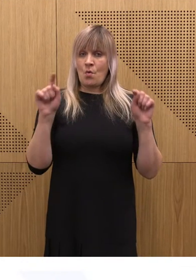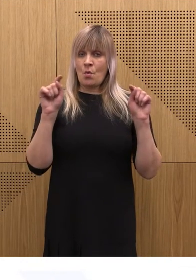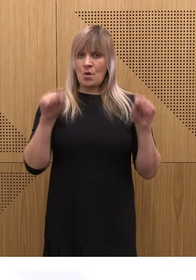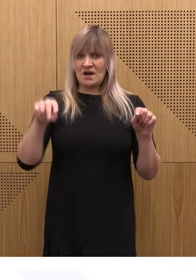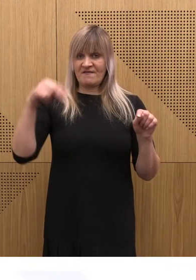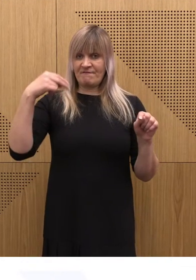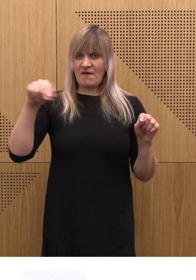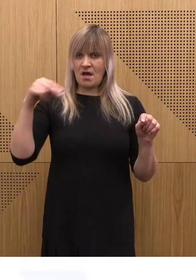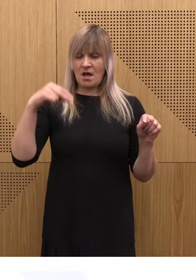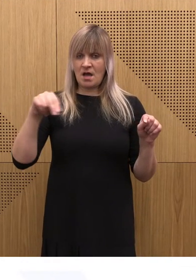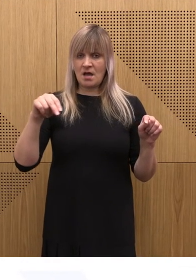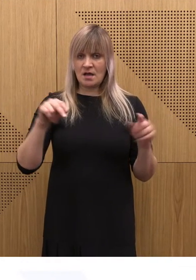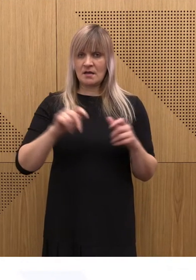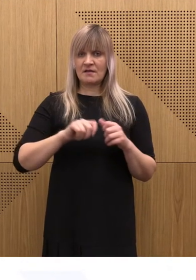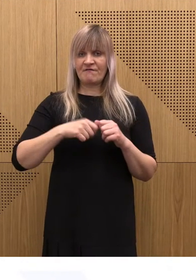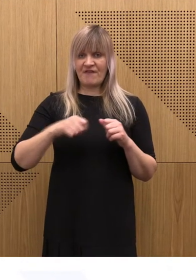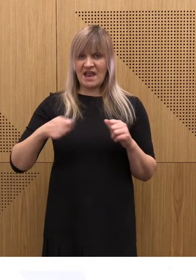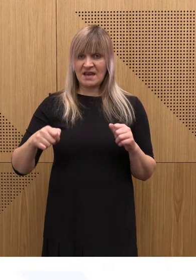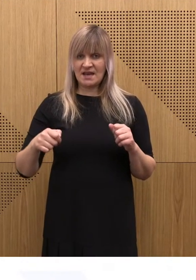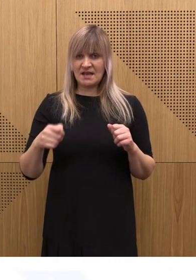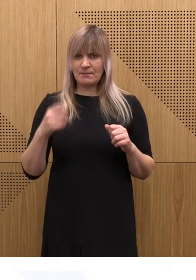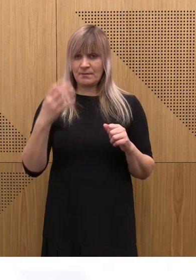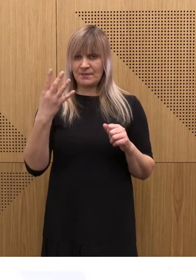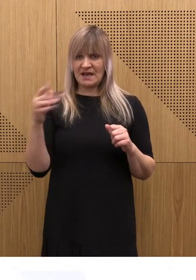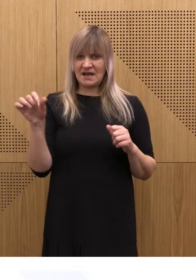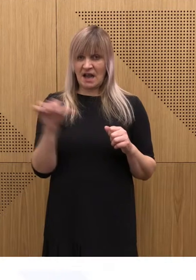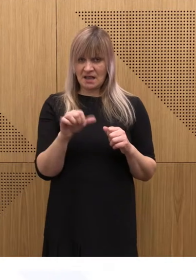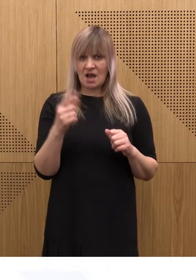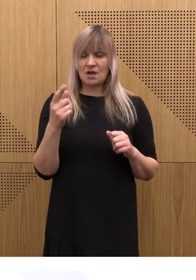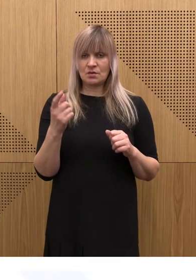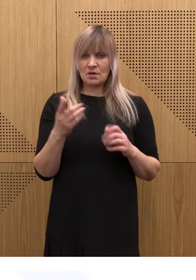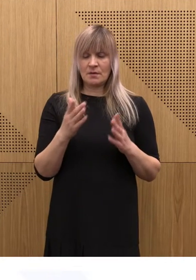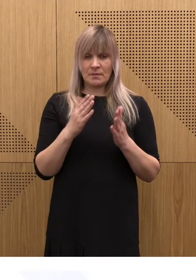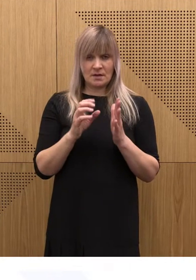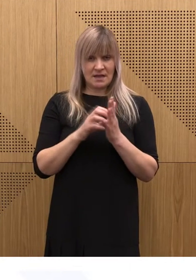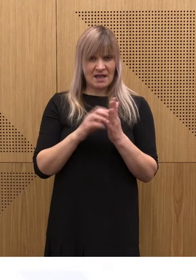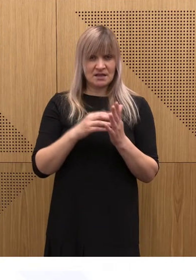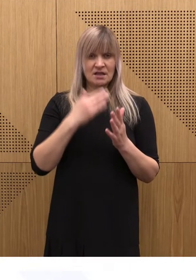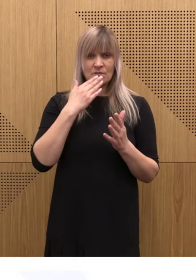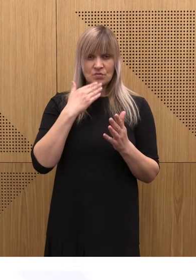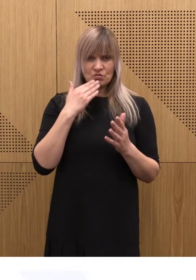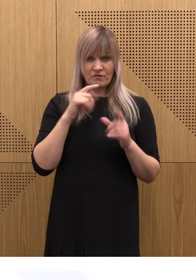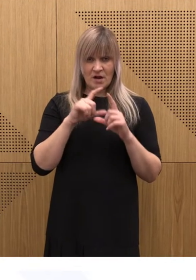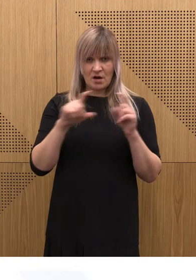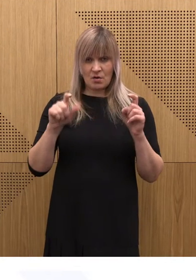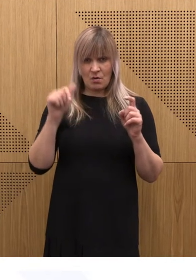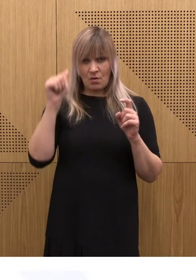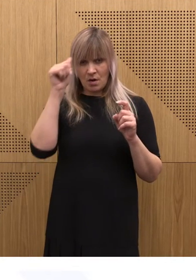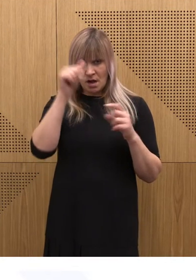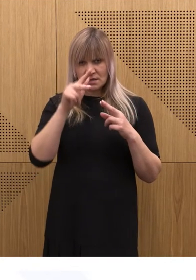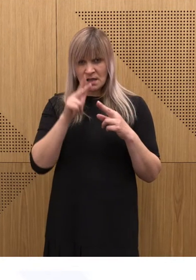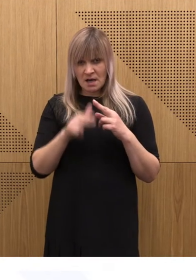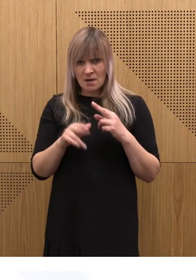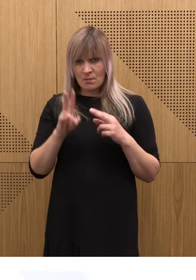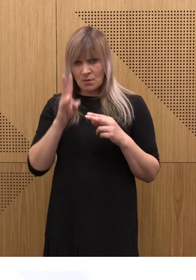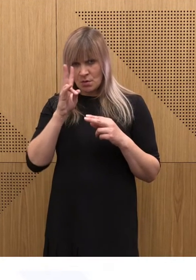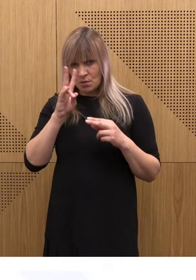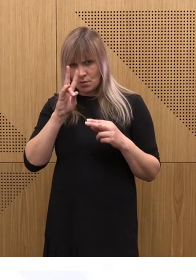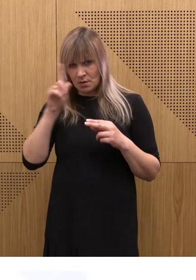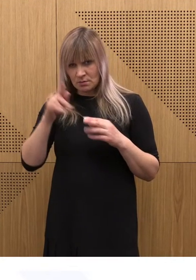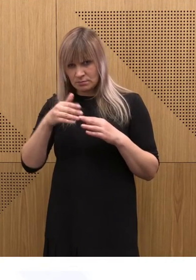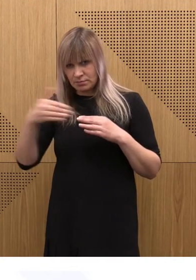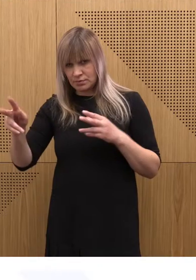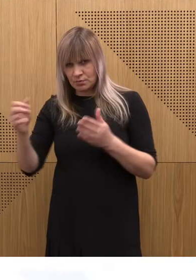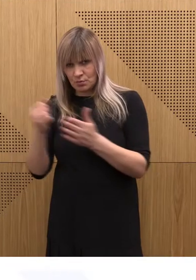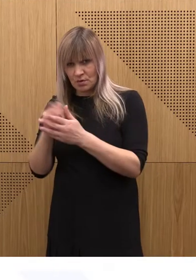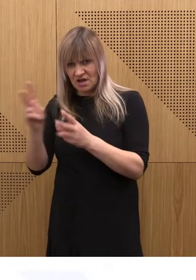kooli vaheaeg venib 4 nädala pikkuseks, et ka see tähendab, et siis suvel kooliaasta lõppemine ka venib ja läheb siis täitsa sinna jaanipäevani